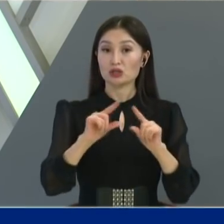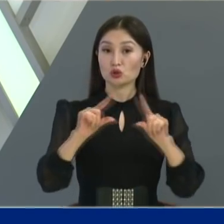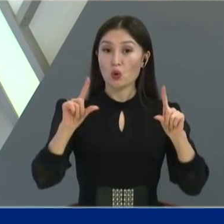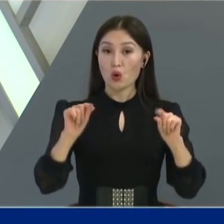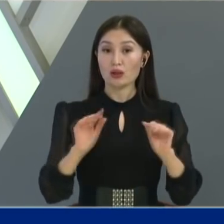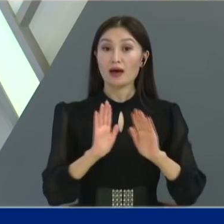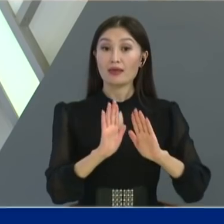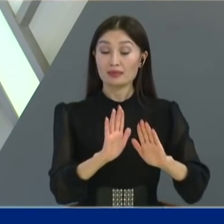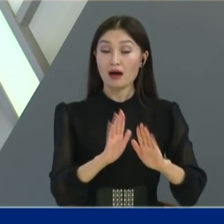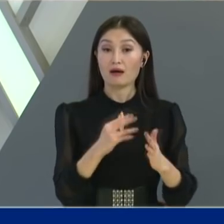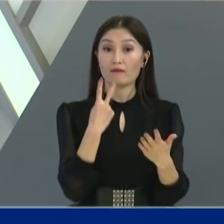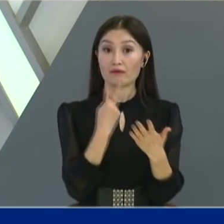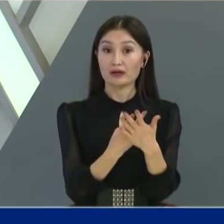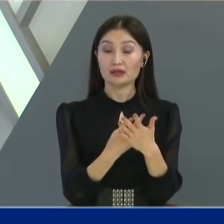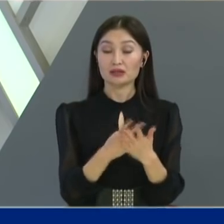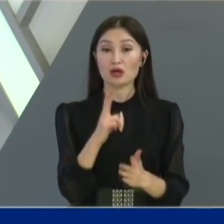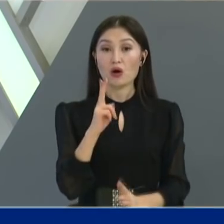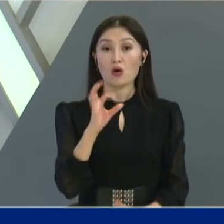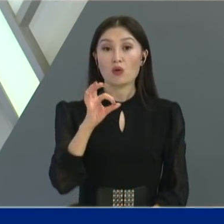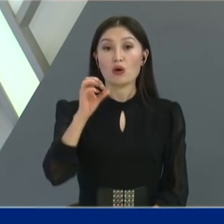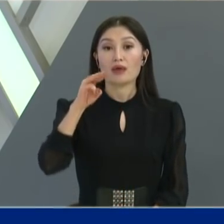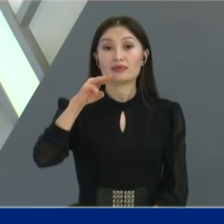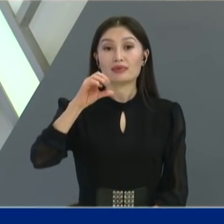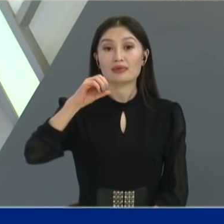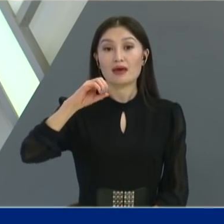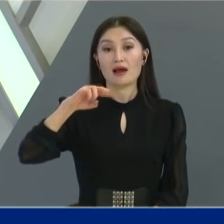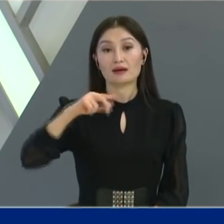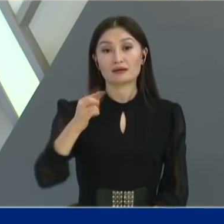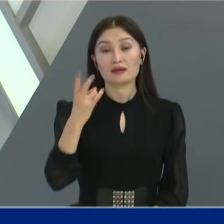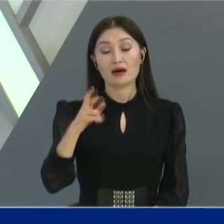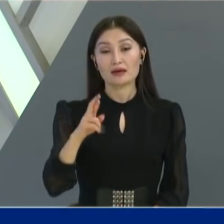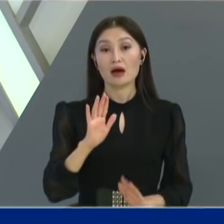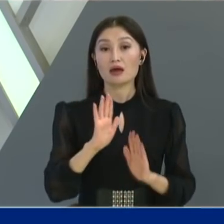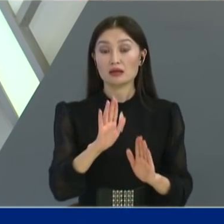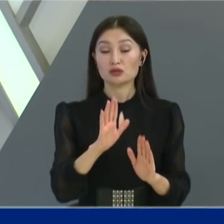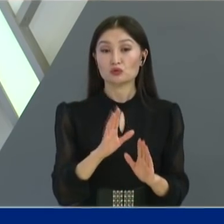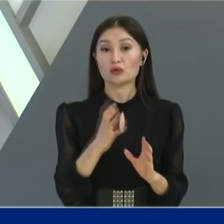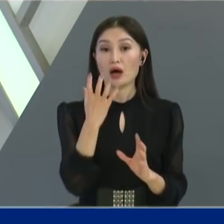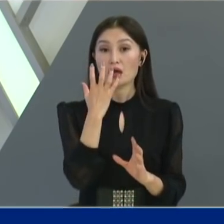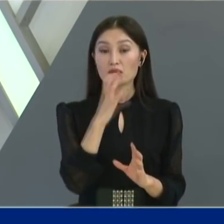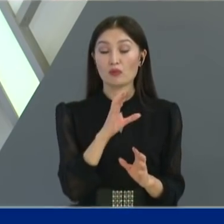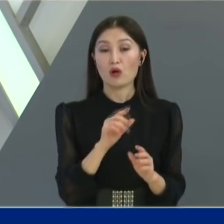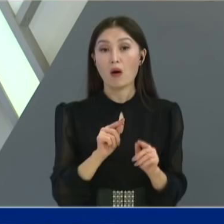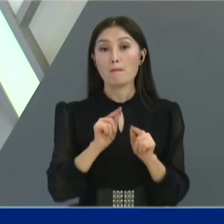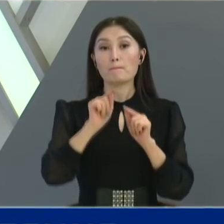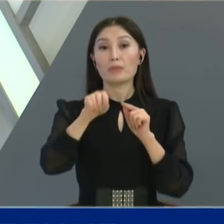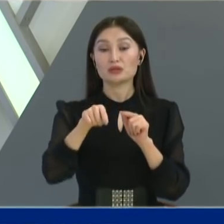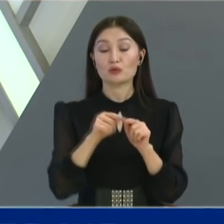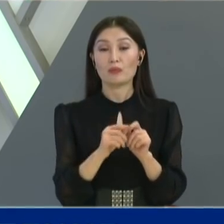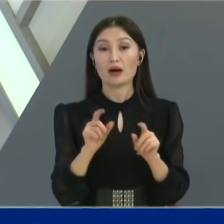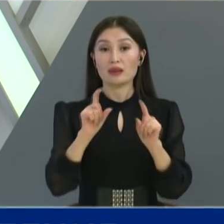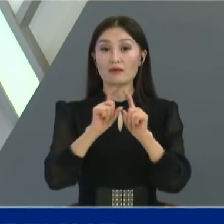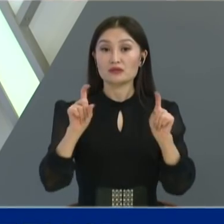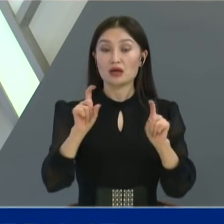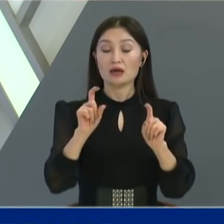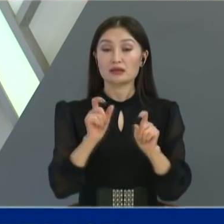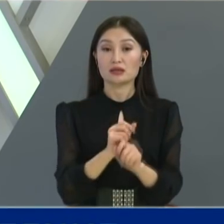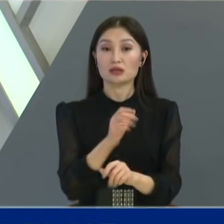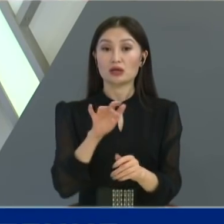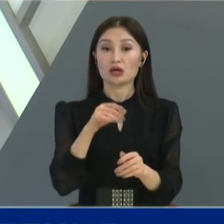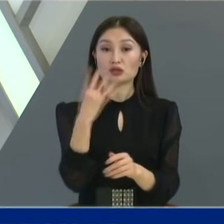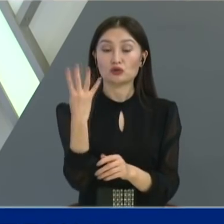собственно, выглядит локальная котельная. И именно отсюда тепло поступает в здание 4-й горбольницы